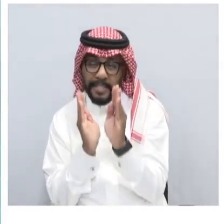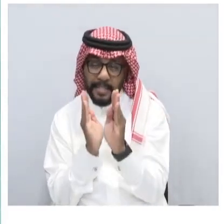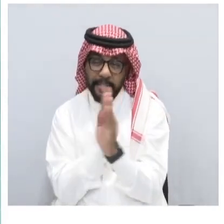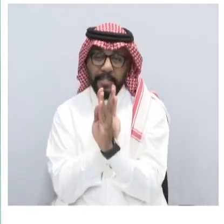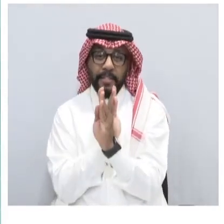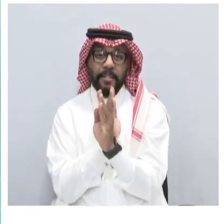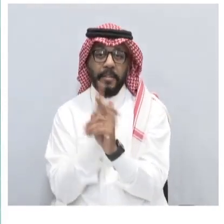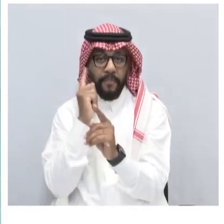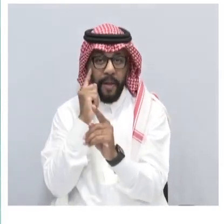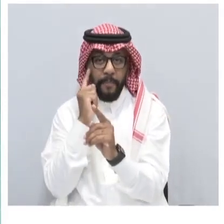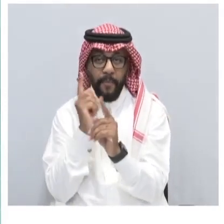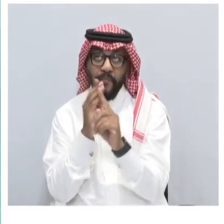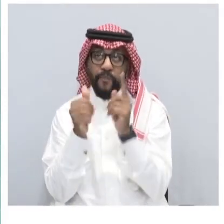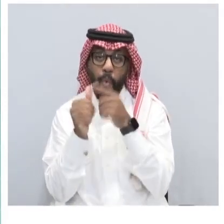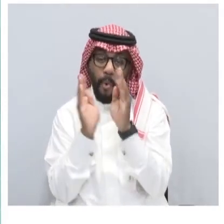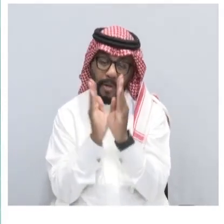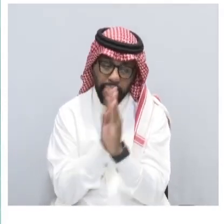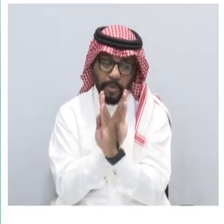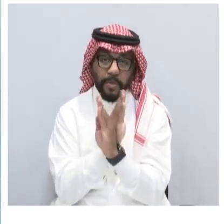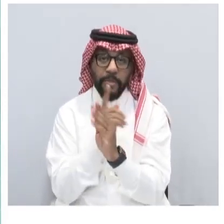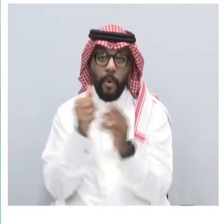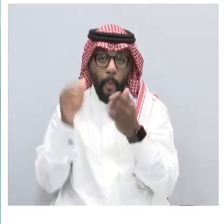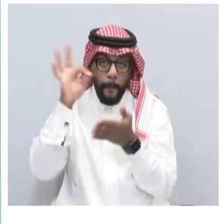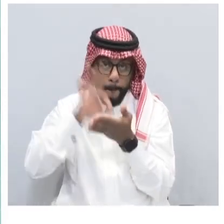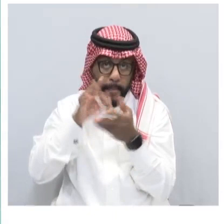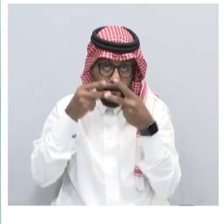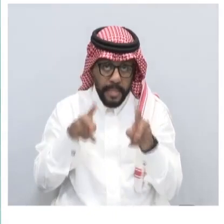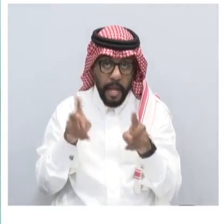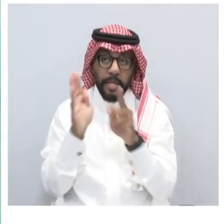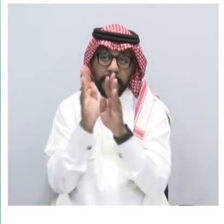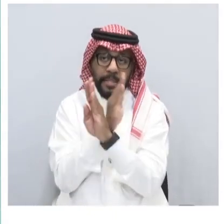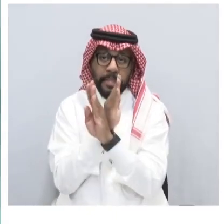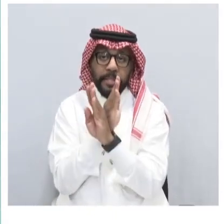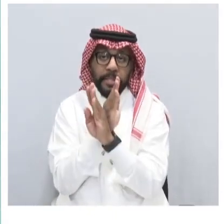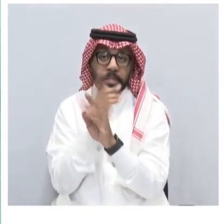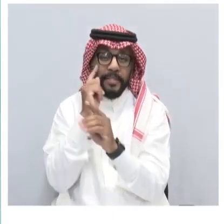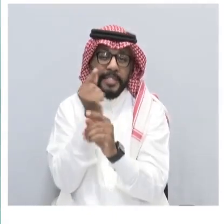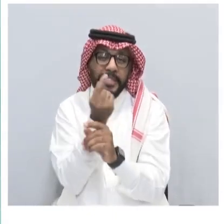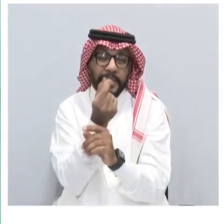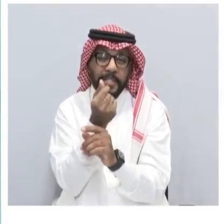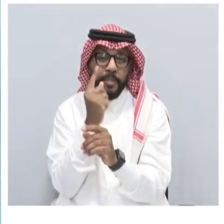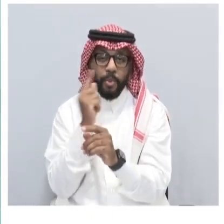احسنت من الفقره ثم المسافه البادئه والتباعد